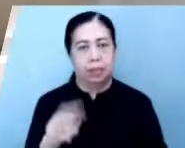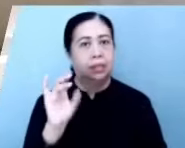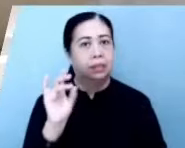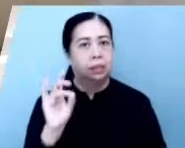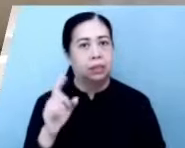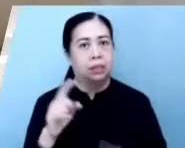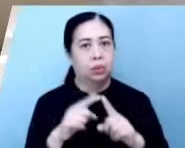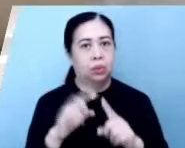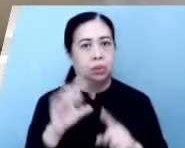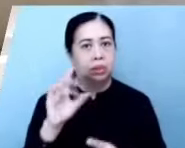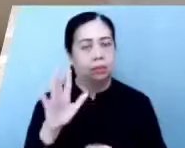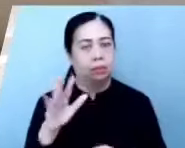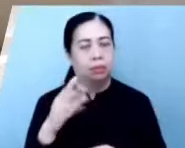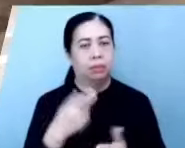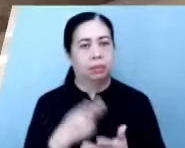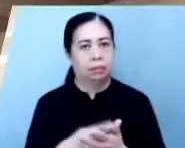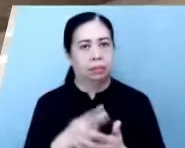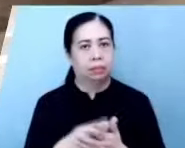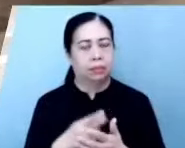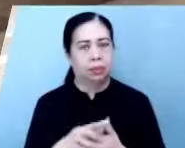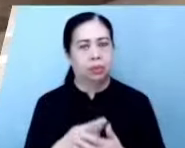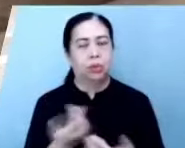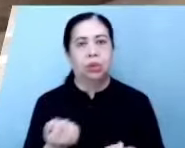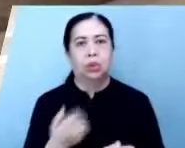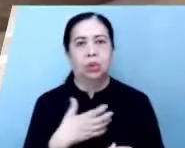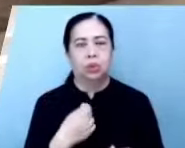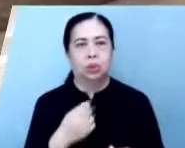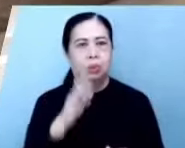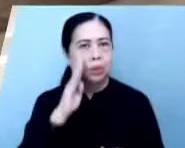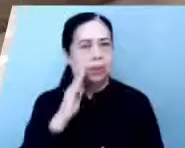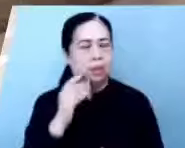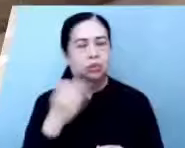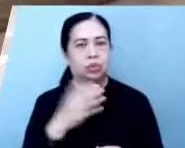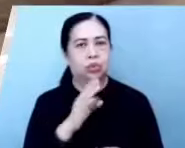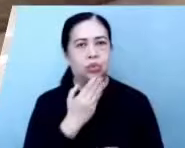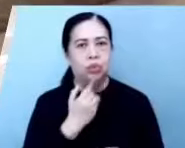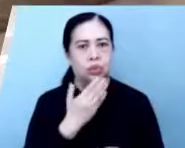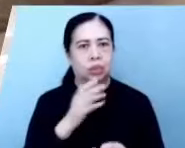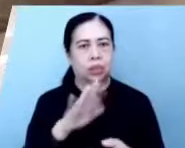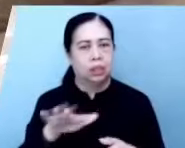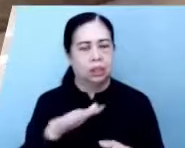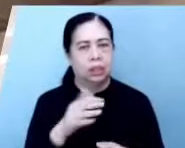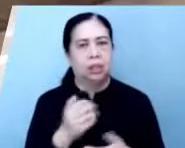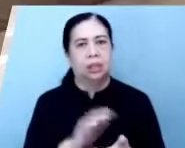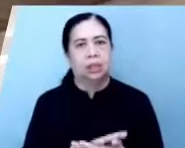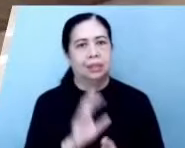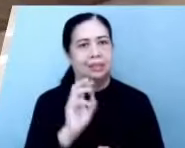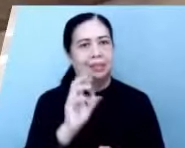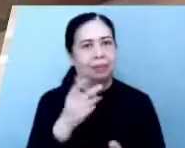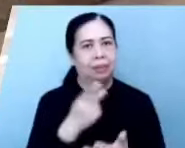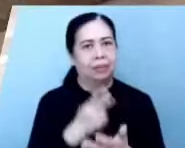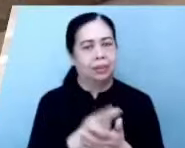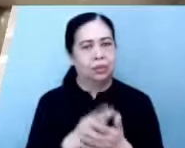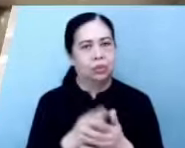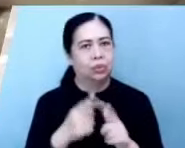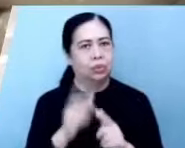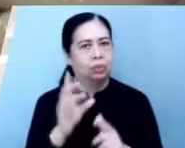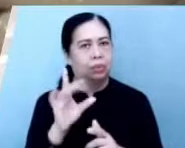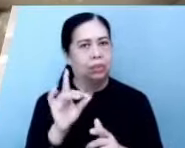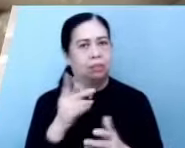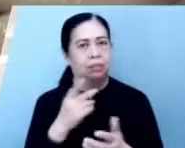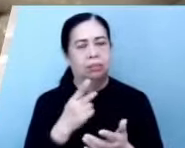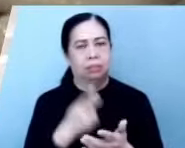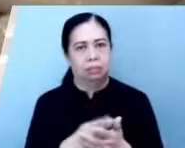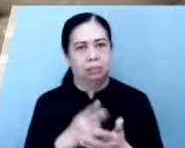pesos naman ang kada kilo ng wash sugar. Ang brown sugar naglalaro naman mula 65 pesos hanggang 78 pesos ang kilo.